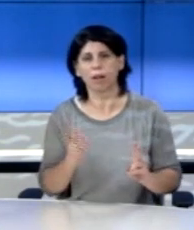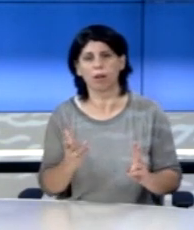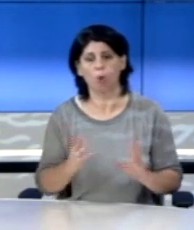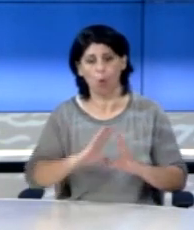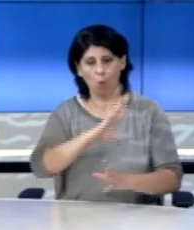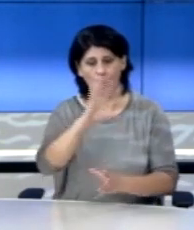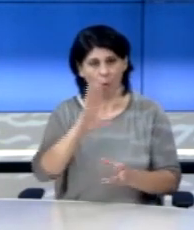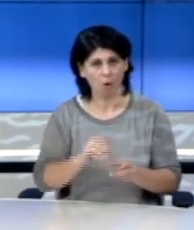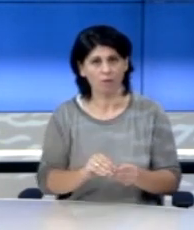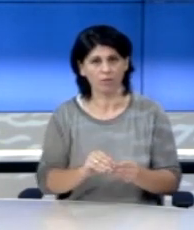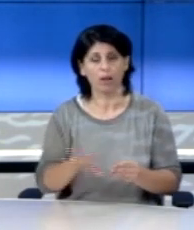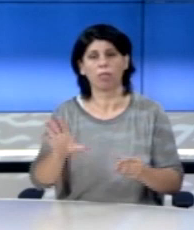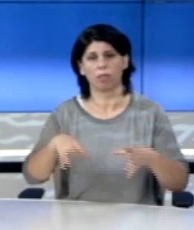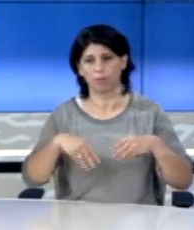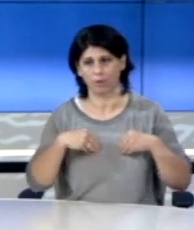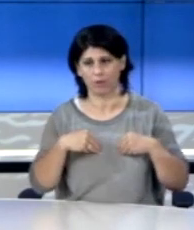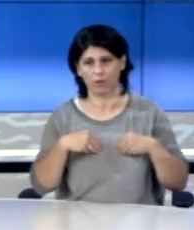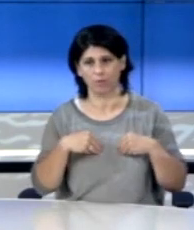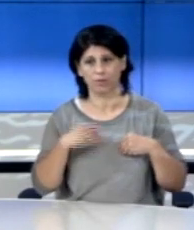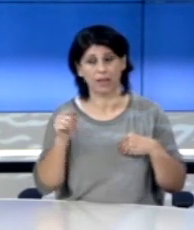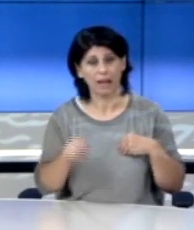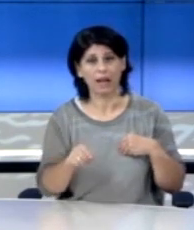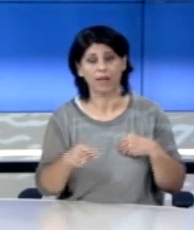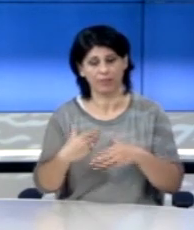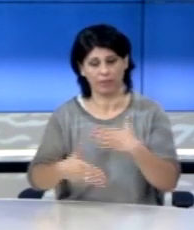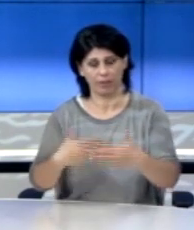μπορούσαμε να αποδεχθούμε αυτή την